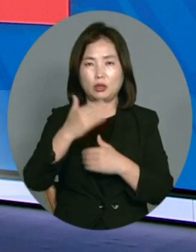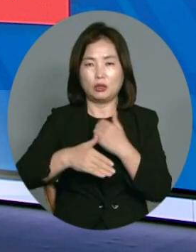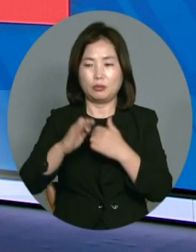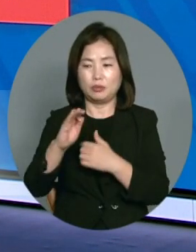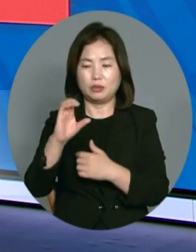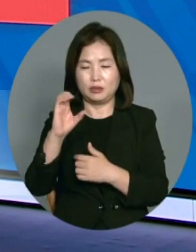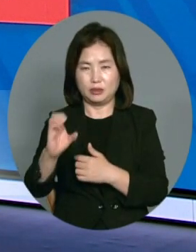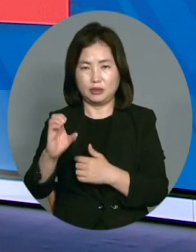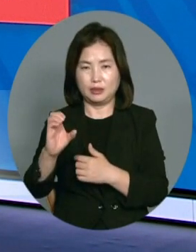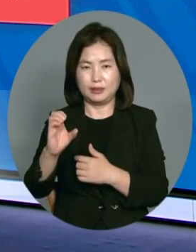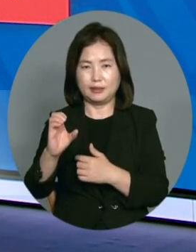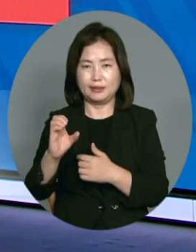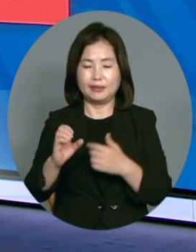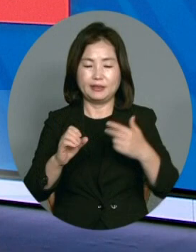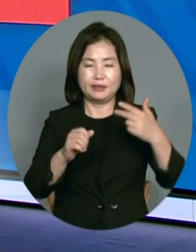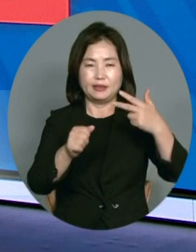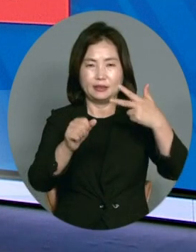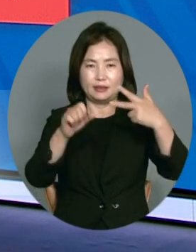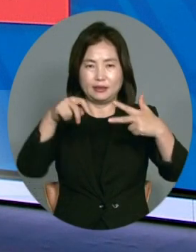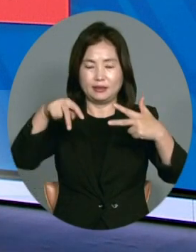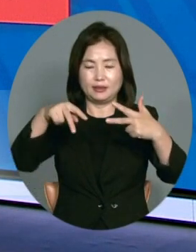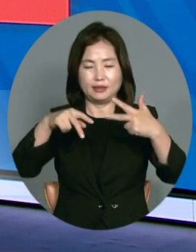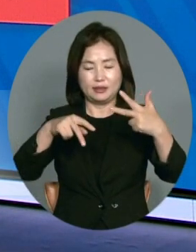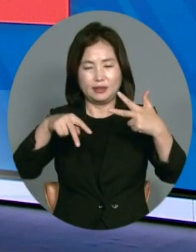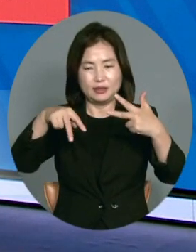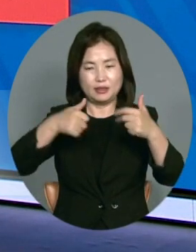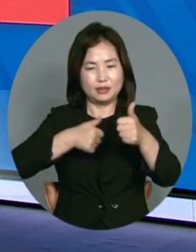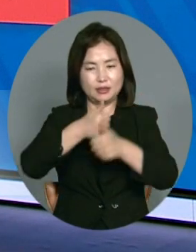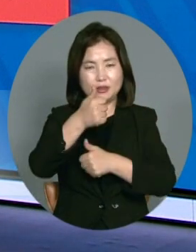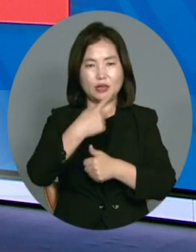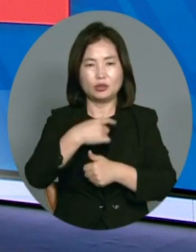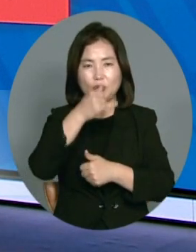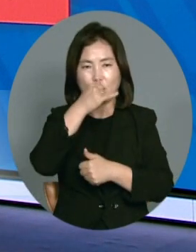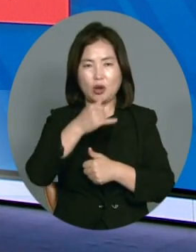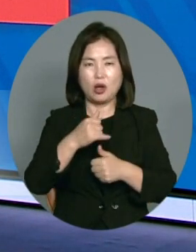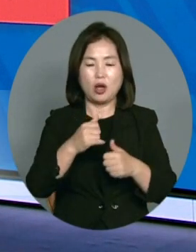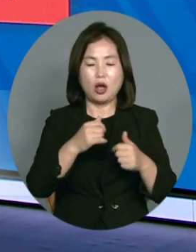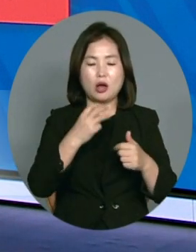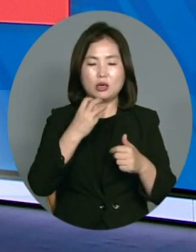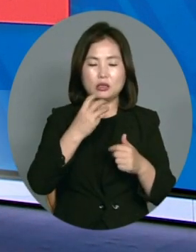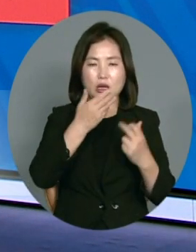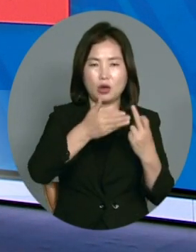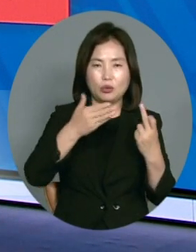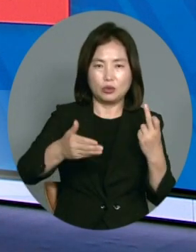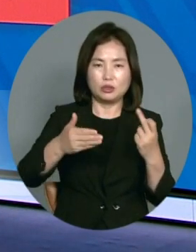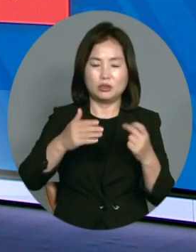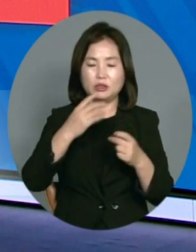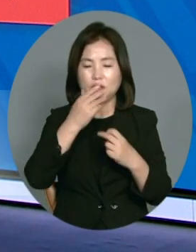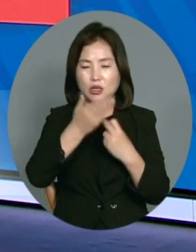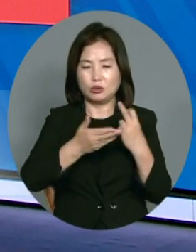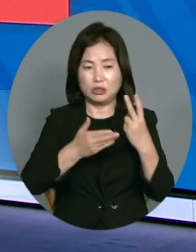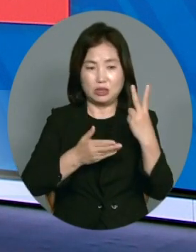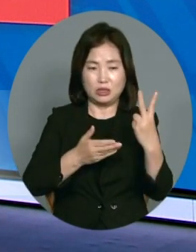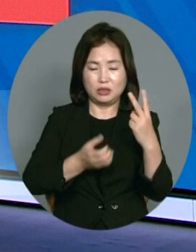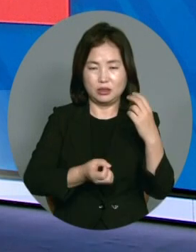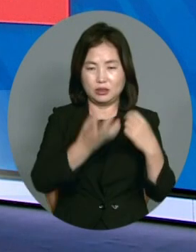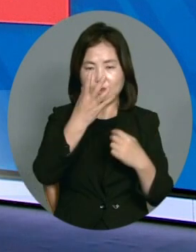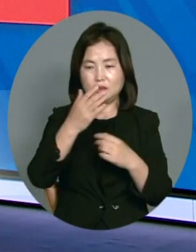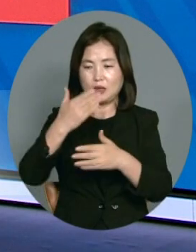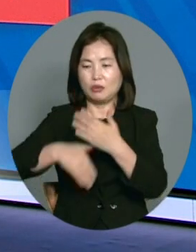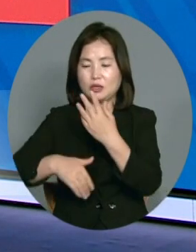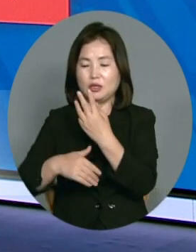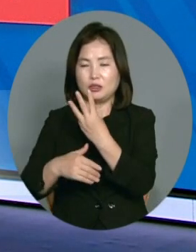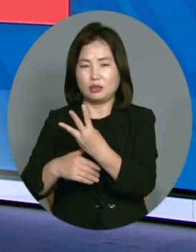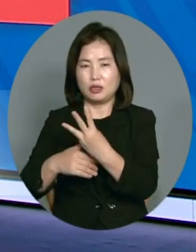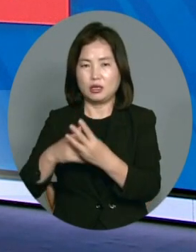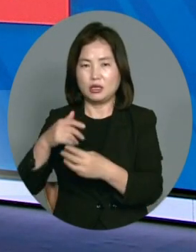올 시즌 거뒀던 7승을 좀 돌이켜봐야 되는데요. 대구는 강원과 제주 상대 2승을 제외하고 나머지 5승을 김천,